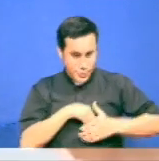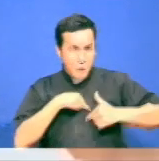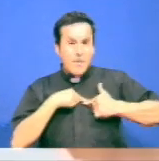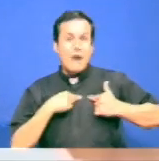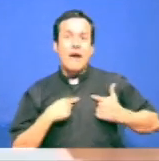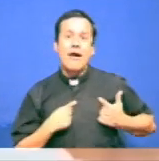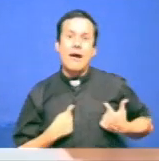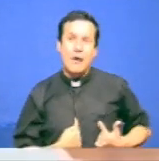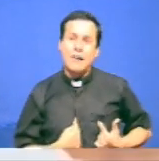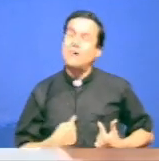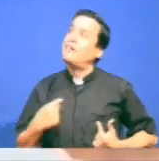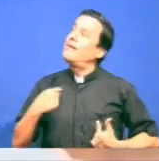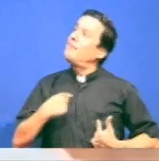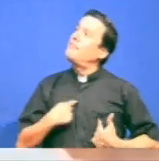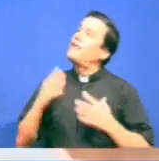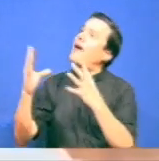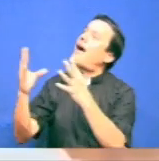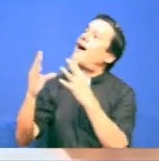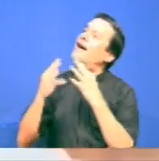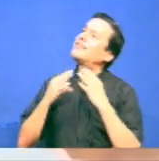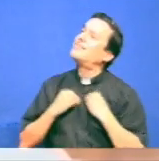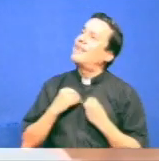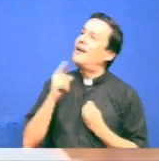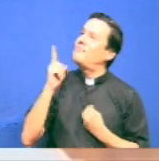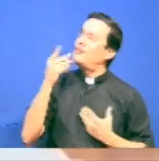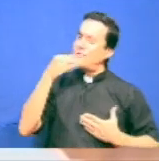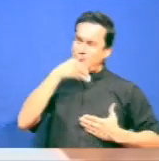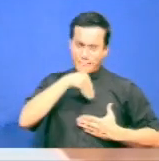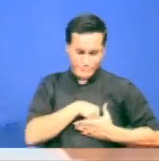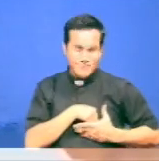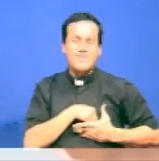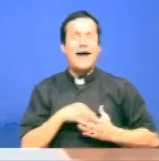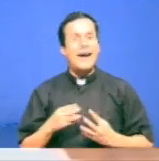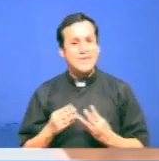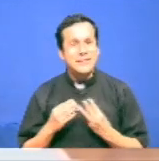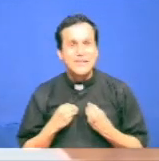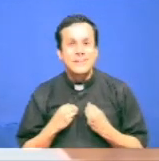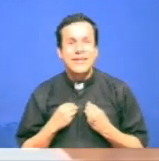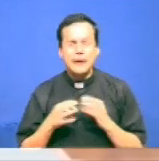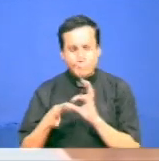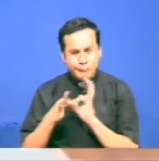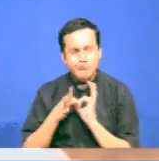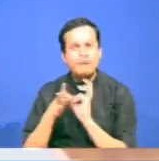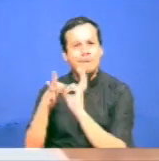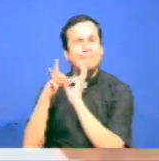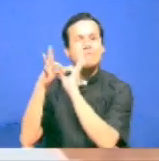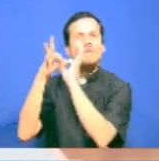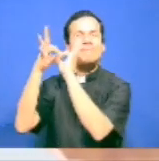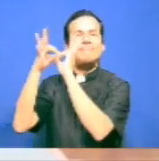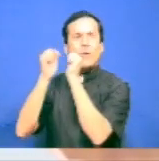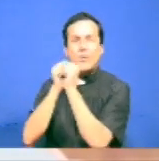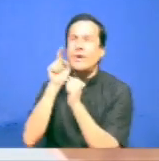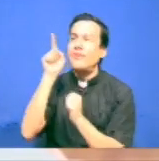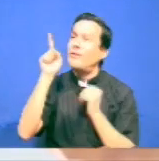I embrace you as you are already there, and unite myself wholly to you.